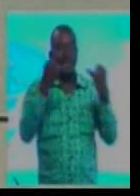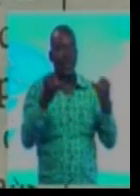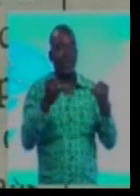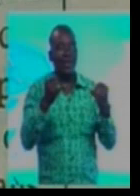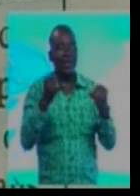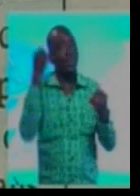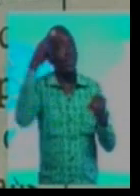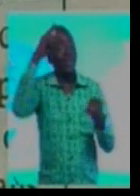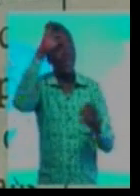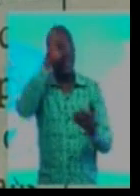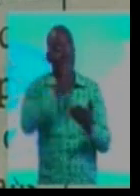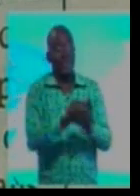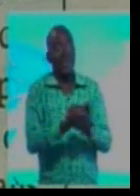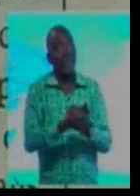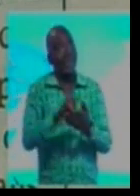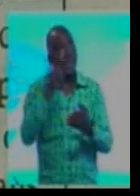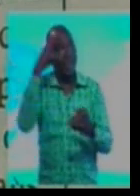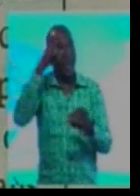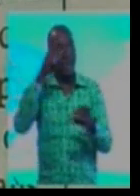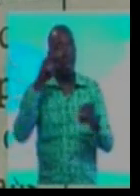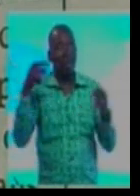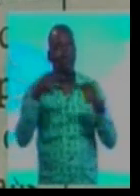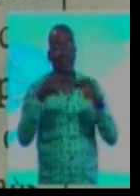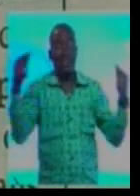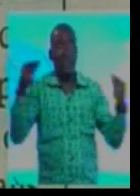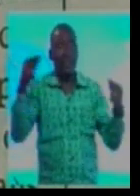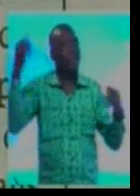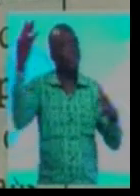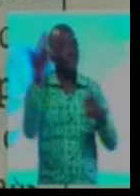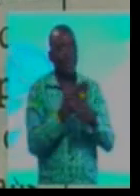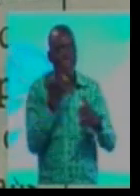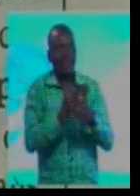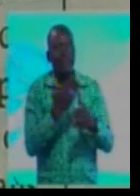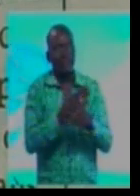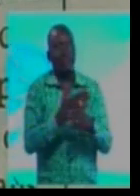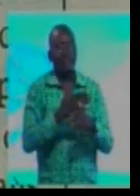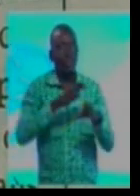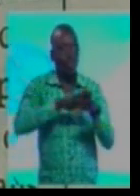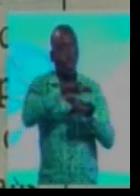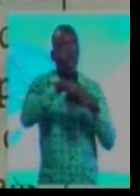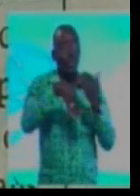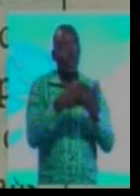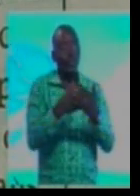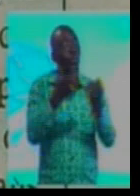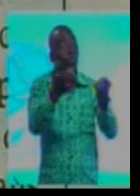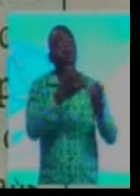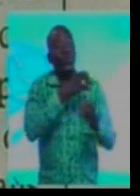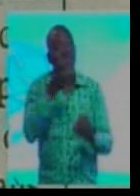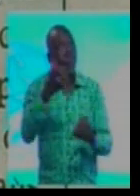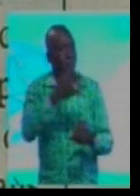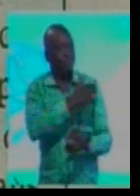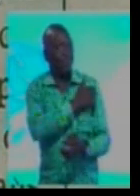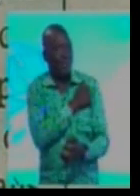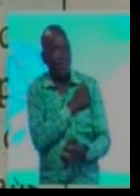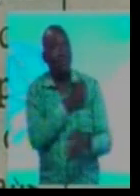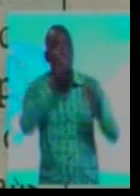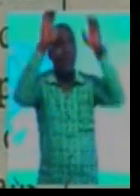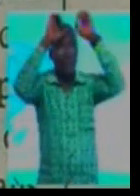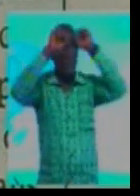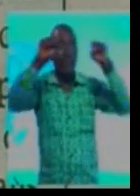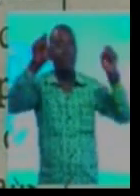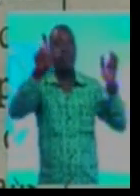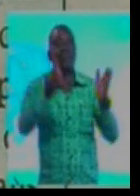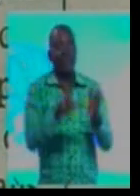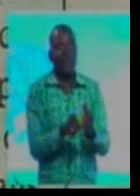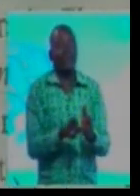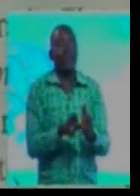devenu le poil à gratter du pouvoir. Il dérange, il gêne et surtout, on ne veut pas qu'il soit candidat à la présidentielle, commente